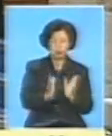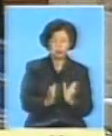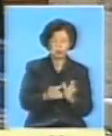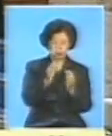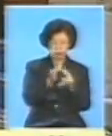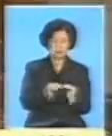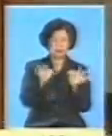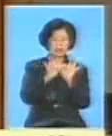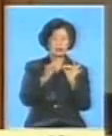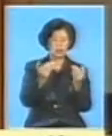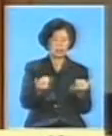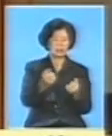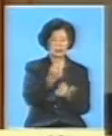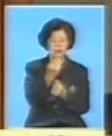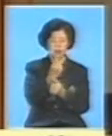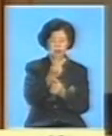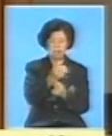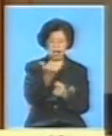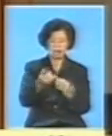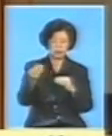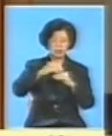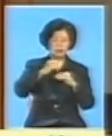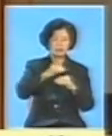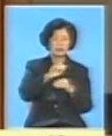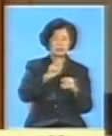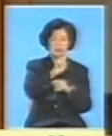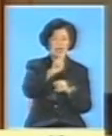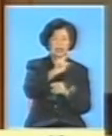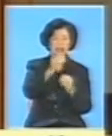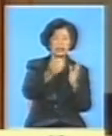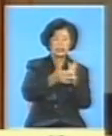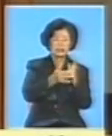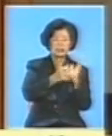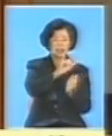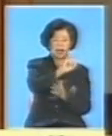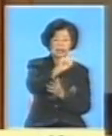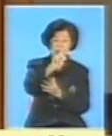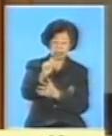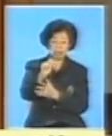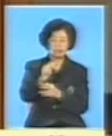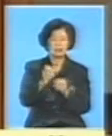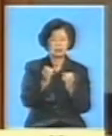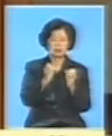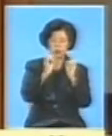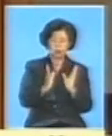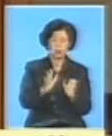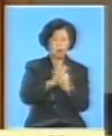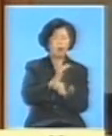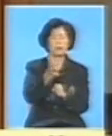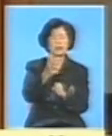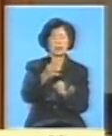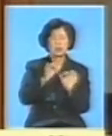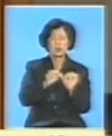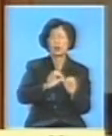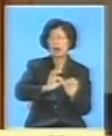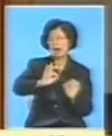นี้ก็มี2 อย่างการใช้ไอทีเข้าไปเพิ่มเติมไม่ใช่ไปดูถูกครูบางครั้งครูไม่พอบางครั้งครูก็ไกลนะอยู่บนเข